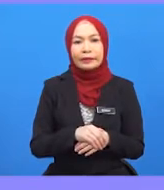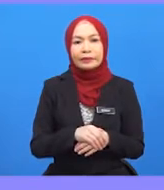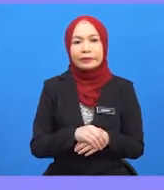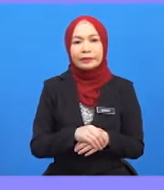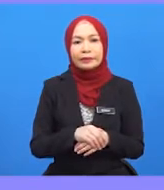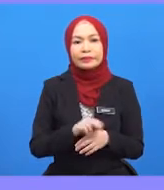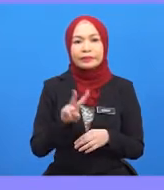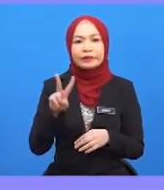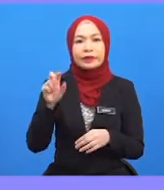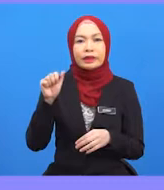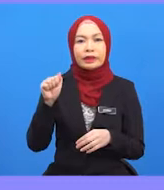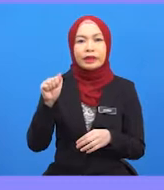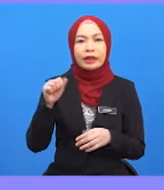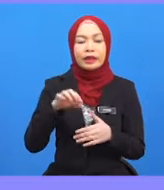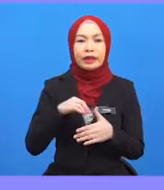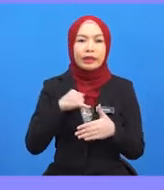VA ialah isi padu asid,